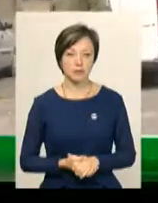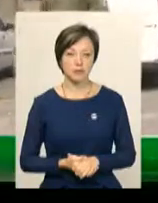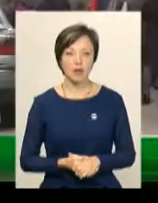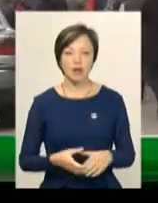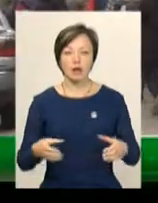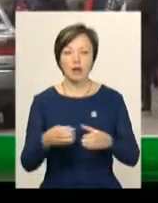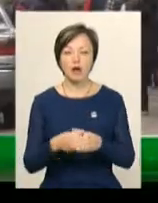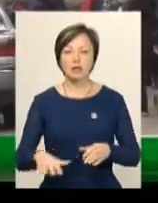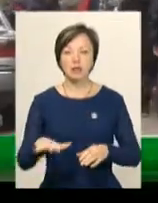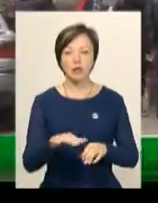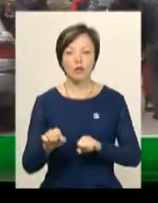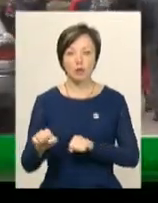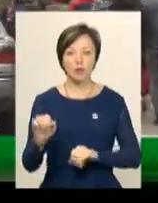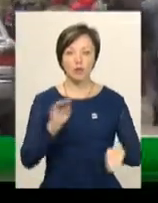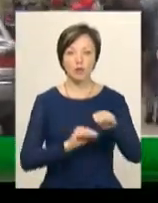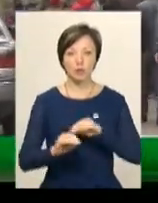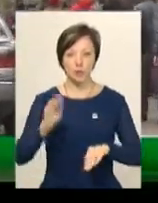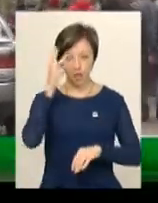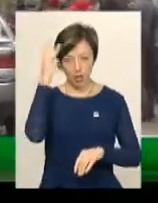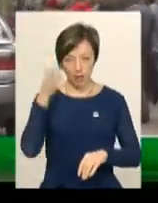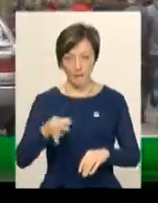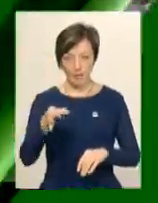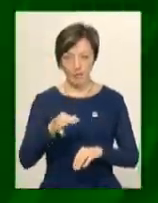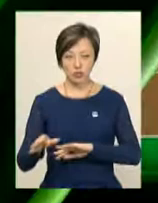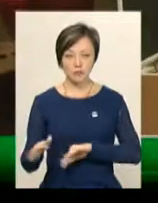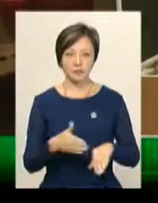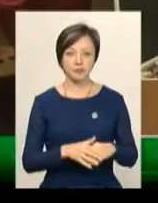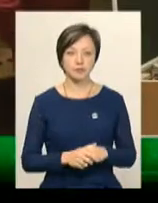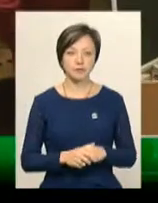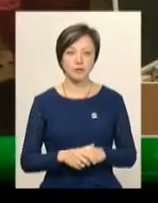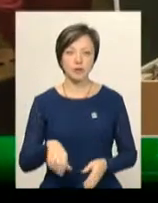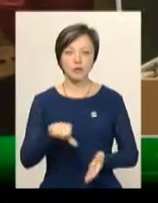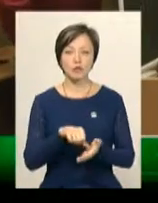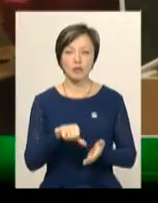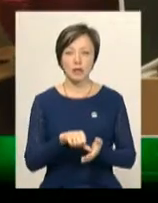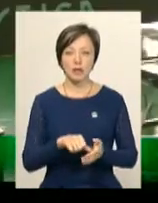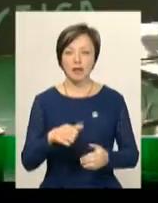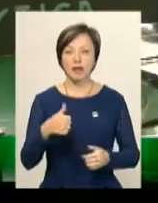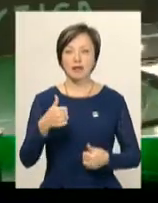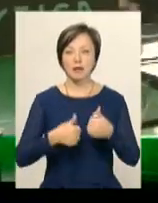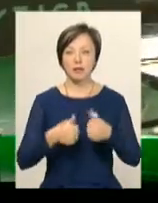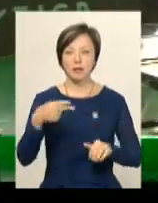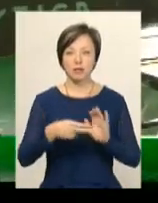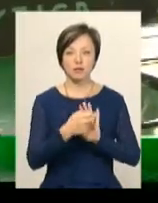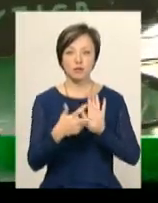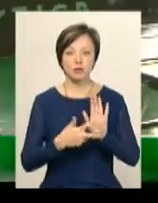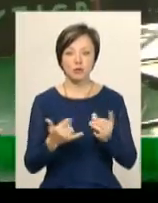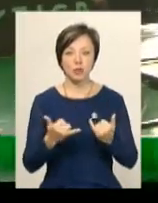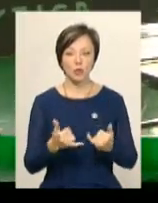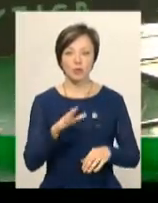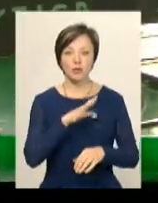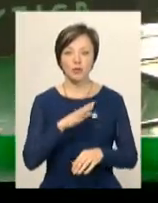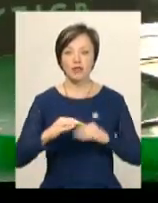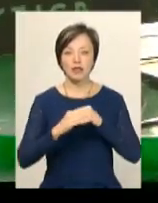Бригади територіальної оборони комплектуються на Хмельниччині. Учасники Динаміади 2018 сьогодні змагалися